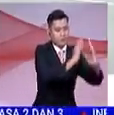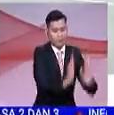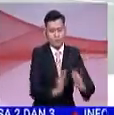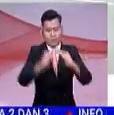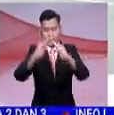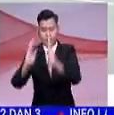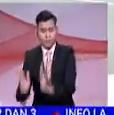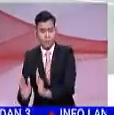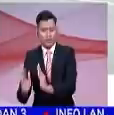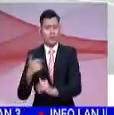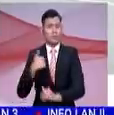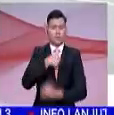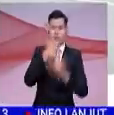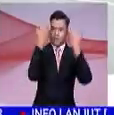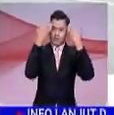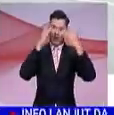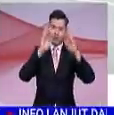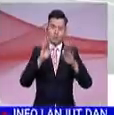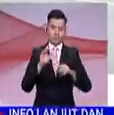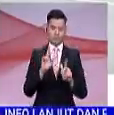yang bekerja ni balik kampung,